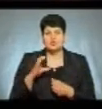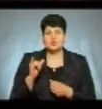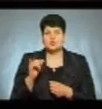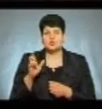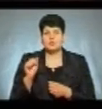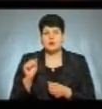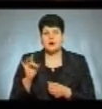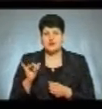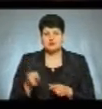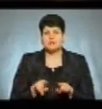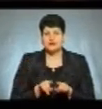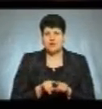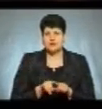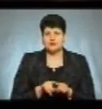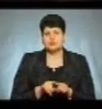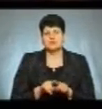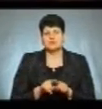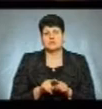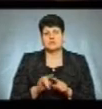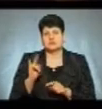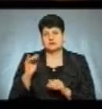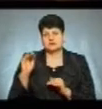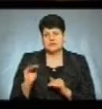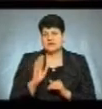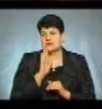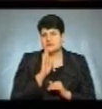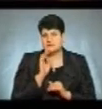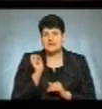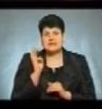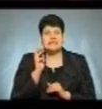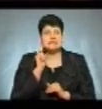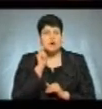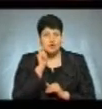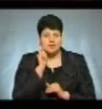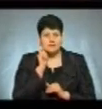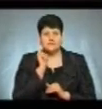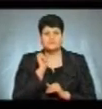Також попередньо це неповнолітня особа, яка керувала, дівчина, якій 13 років.